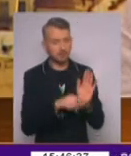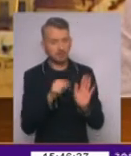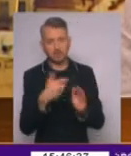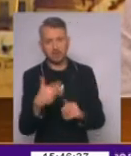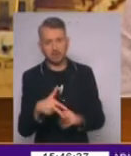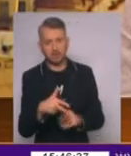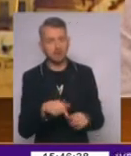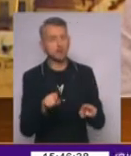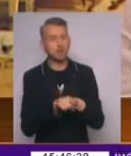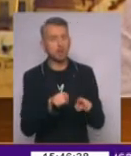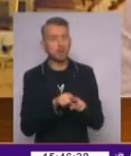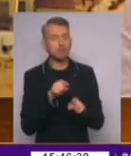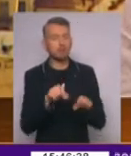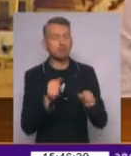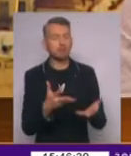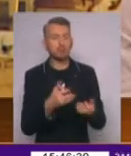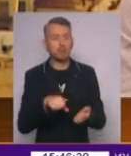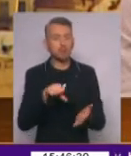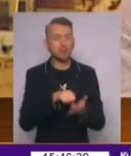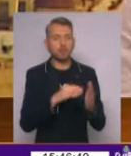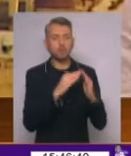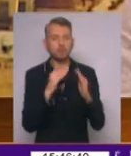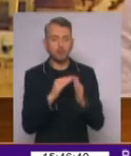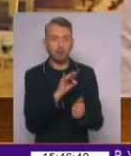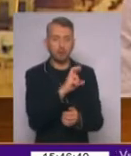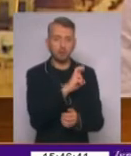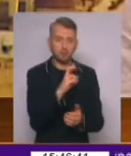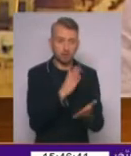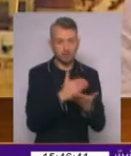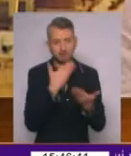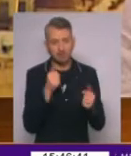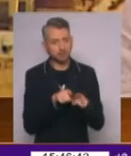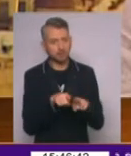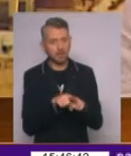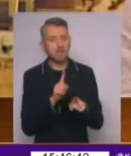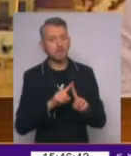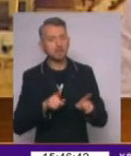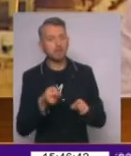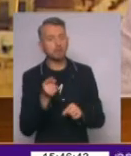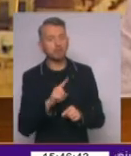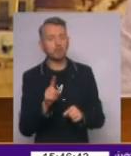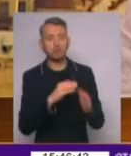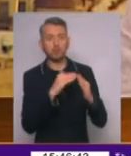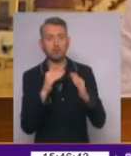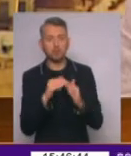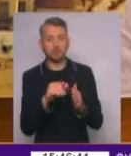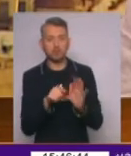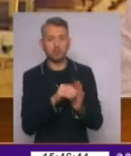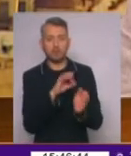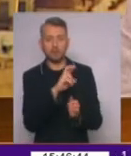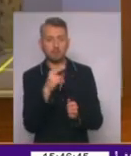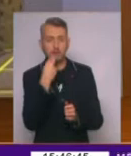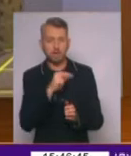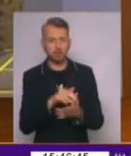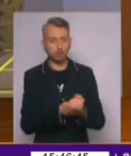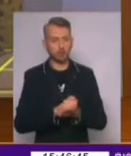70/30 також. Вона можуть брати участь і будинки з ОСББ, і без. Але специфіка полягає в тому, що будинки з ОСББ краще